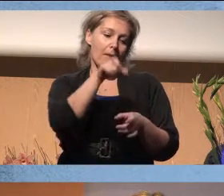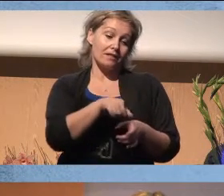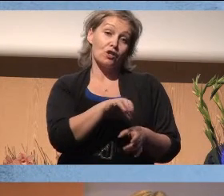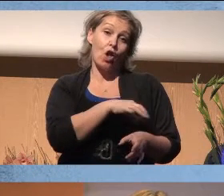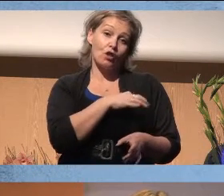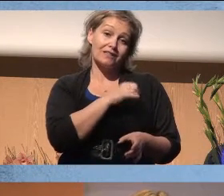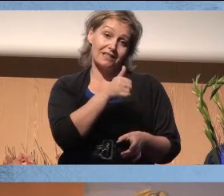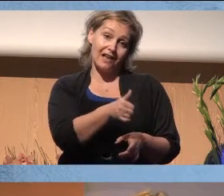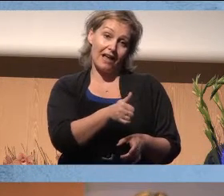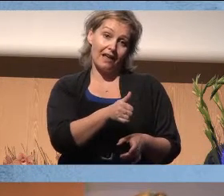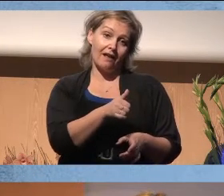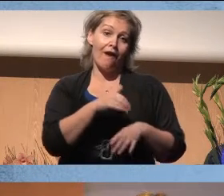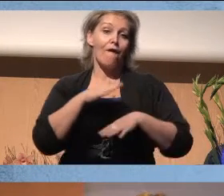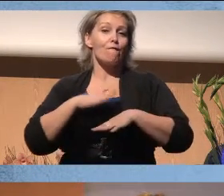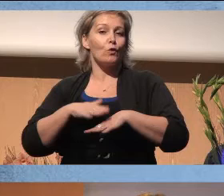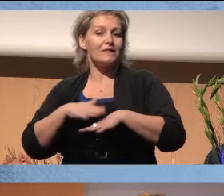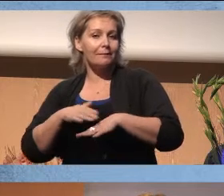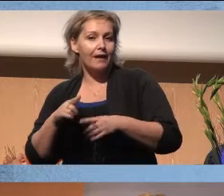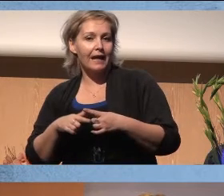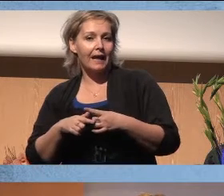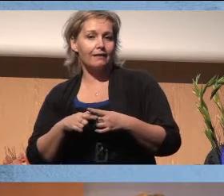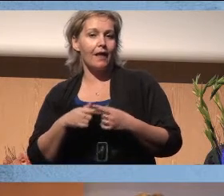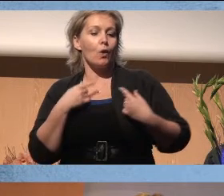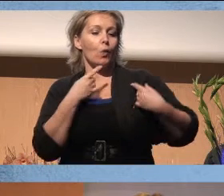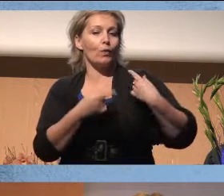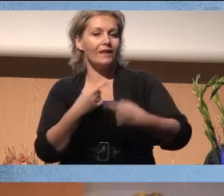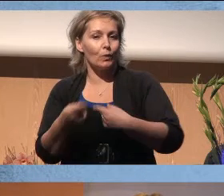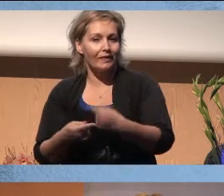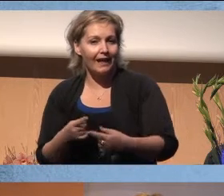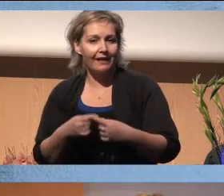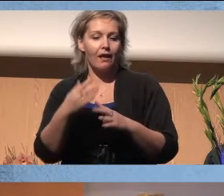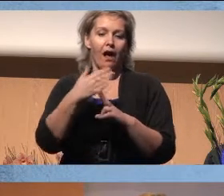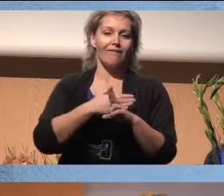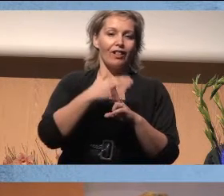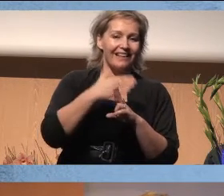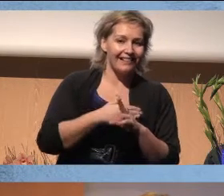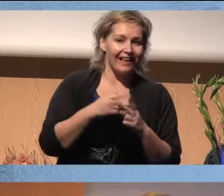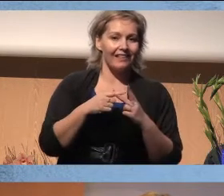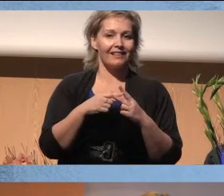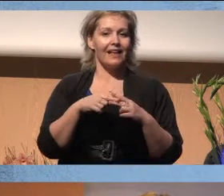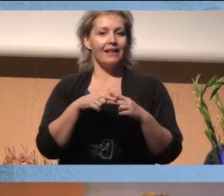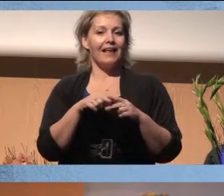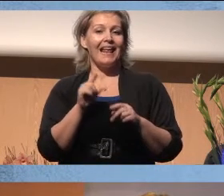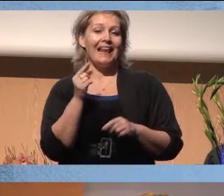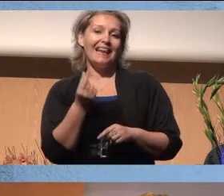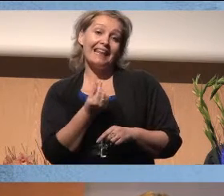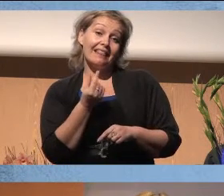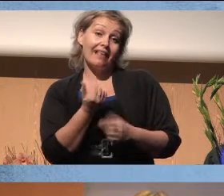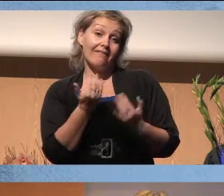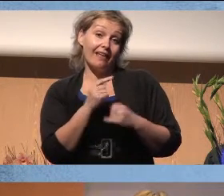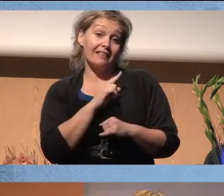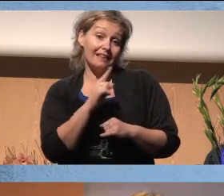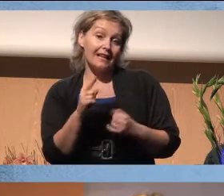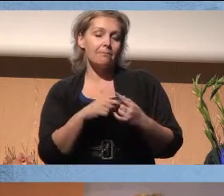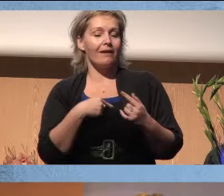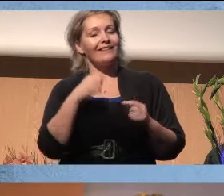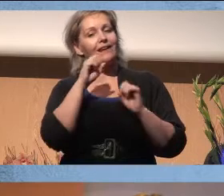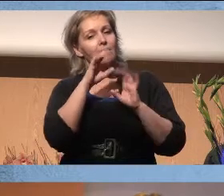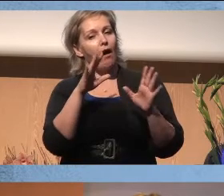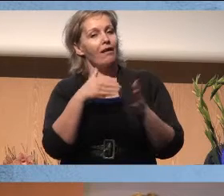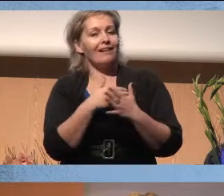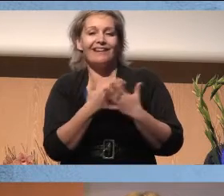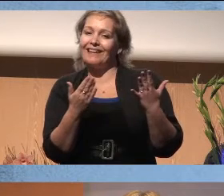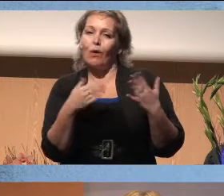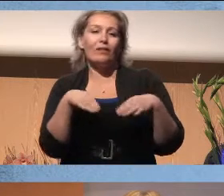seg. Forutsigbarhet, kontinuitet, kvalitet, lite ventetid. Men vi klarer